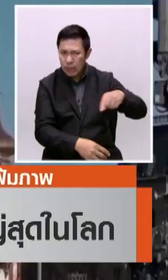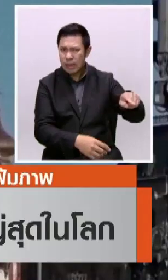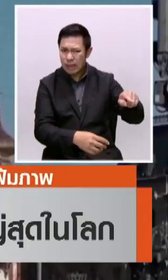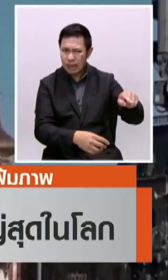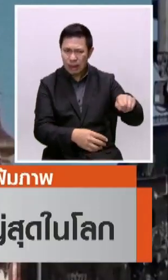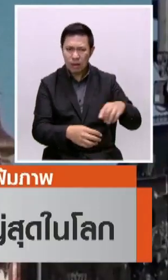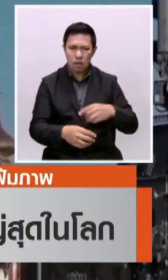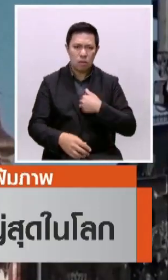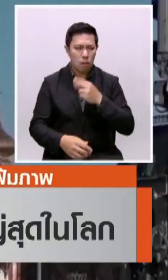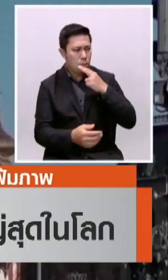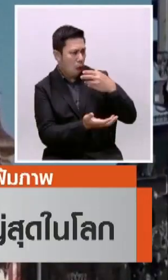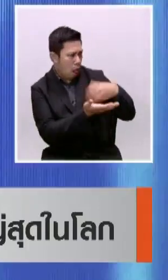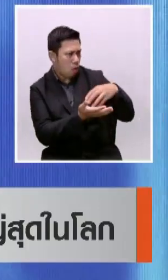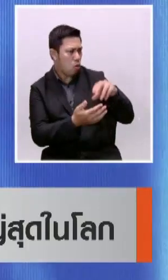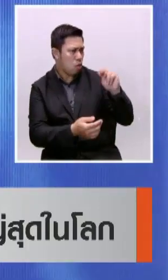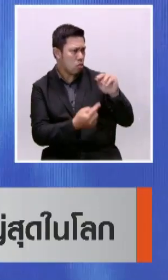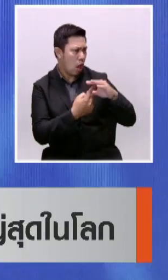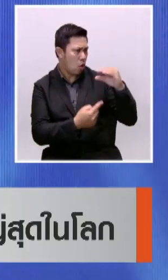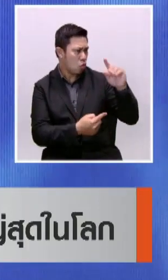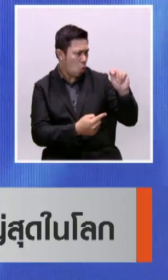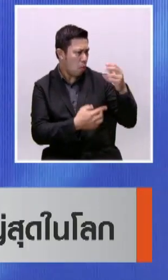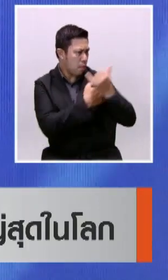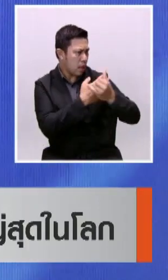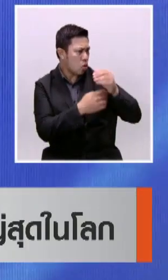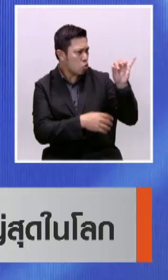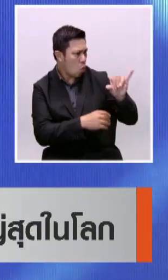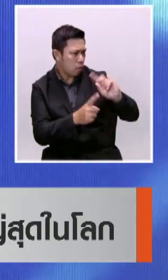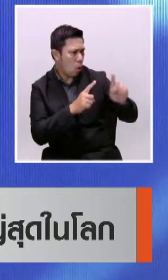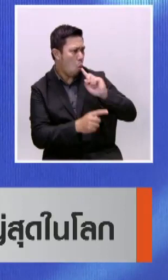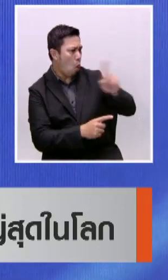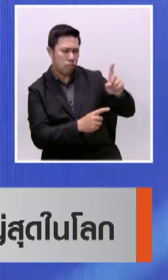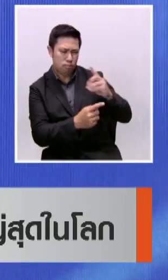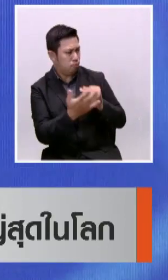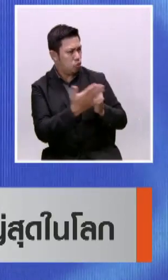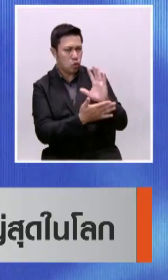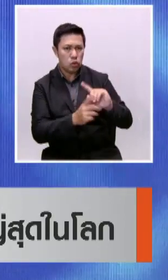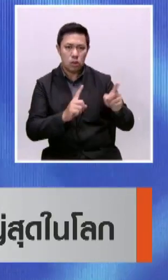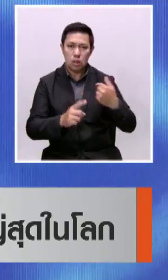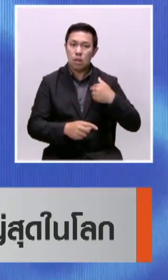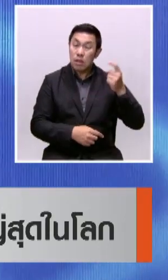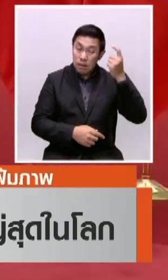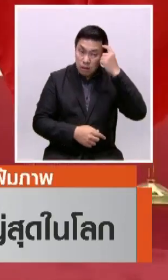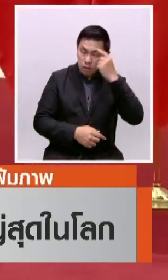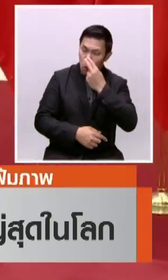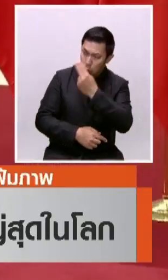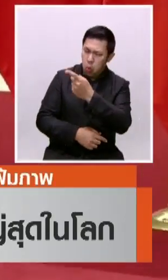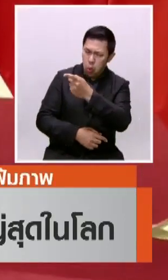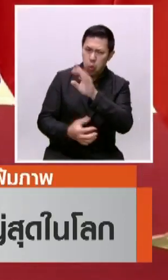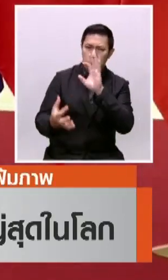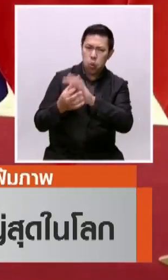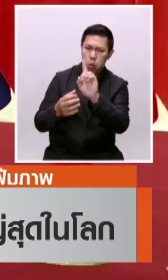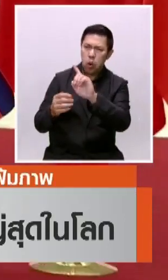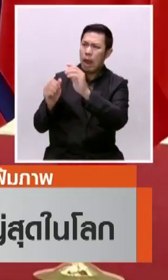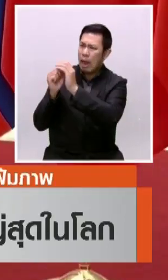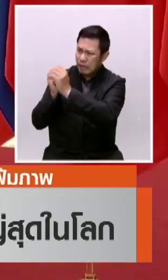และประเทศตะวันตกอย่างไม่ถูกต้องsolbergยังระบุถึงทำประกาศนโยบายร่วมกันของจีนได้รัสเซียเมื่อวันที่ 4